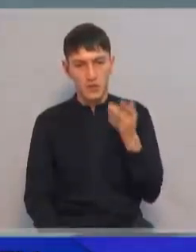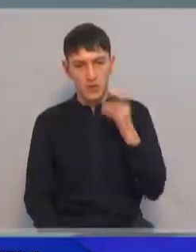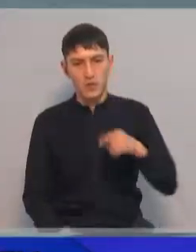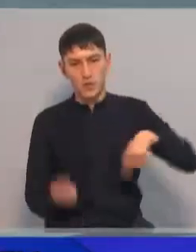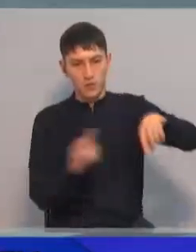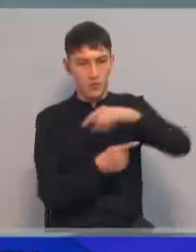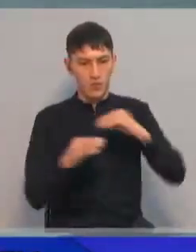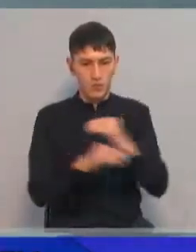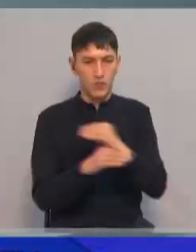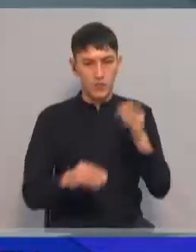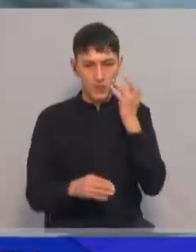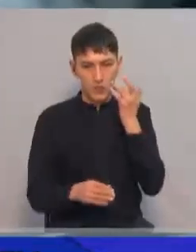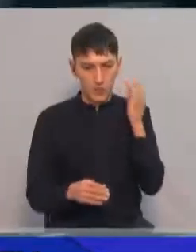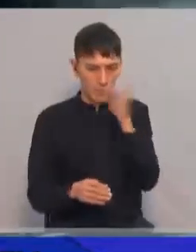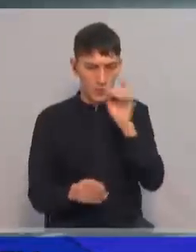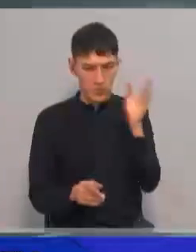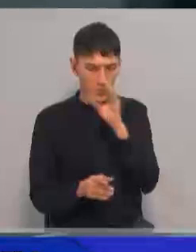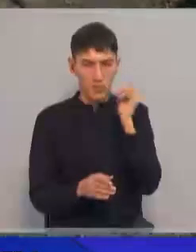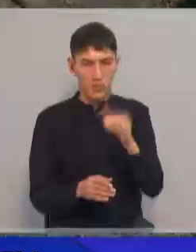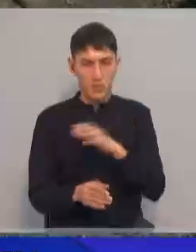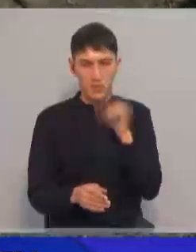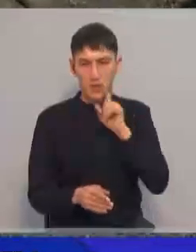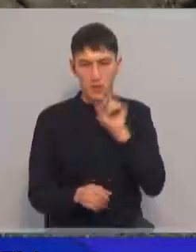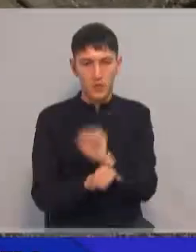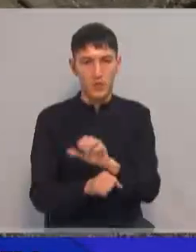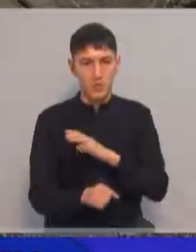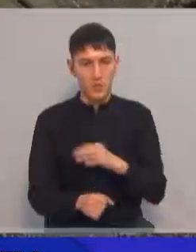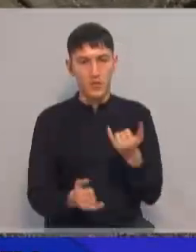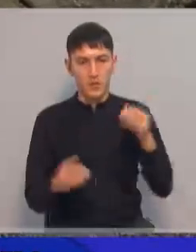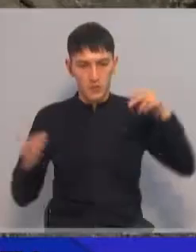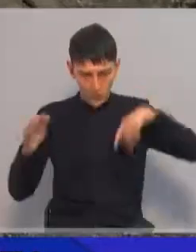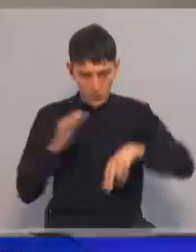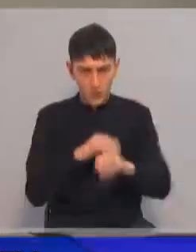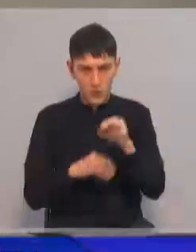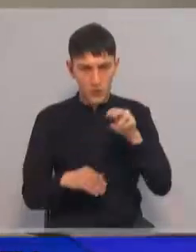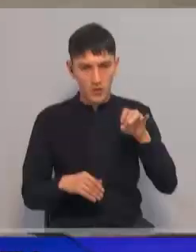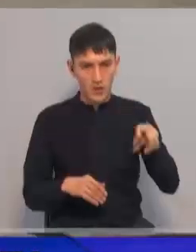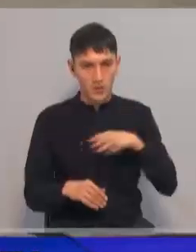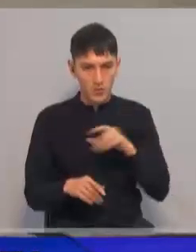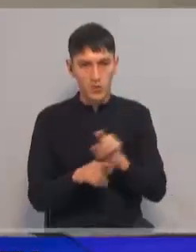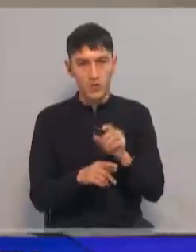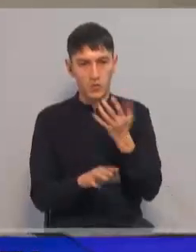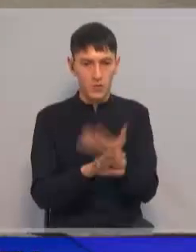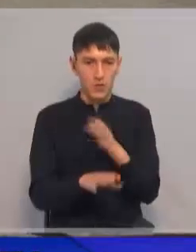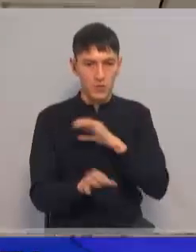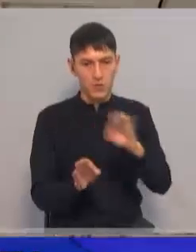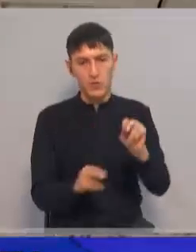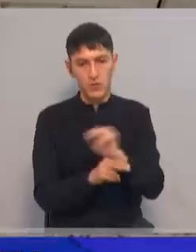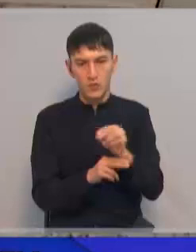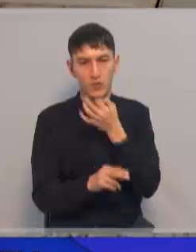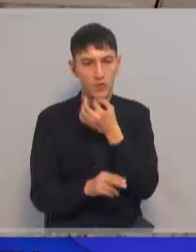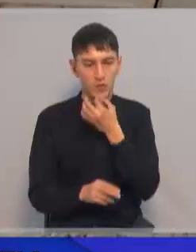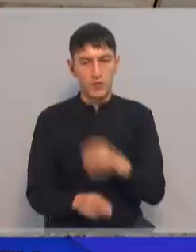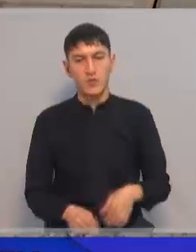Айналма жолдың құрылысы қазір ауа райының қолайсыздығынан тоқтап тұрған көрінеді. Жерасты өткелі мен тротуарлар да әлі біраз жұмысты қажет